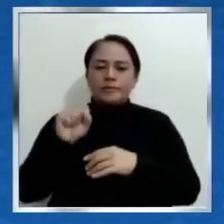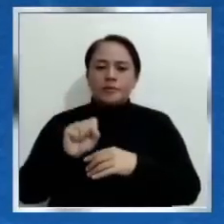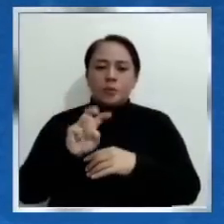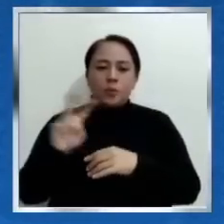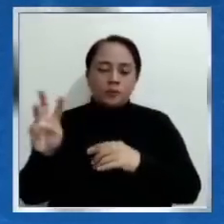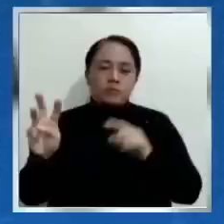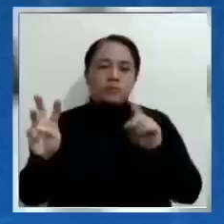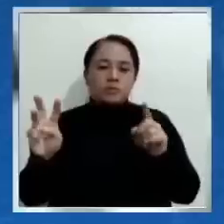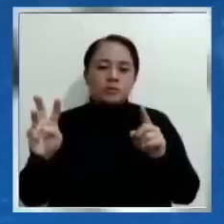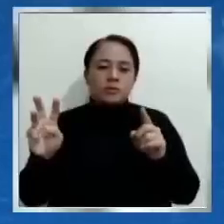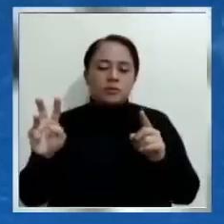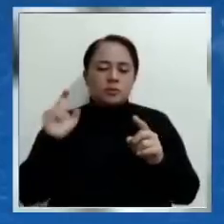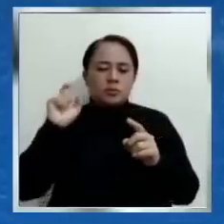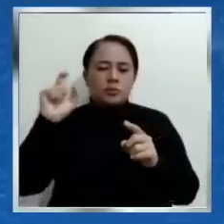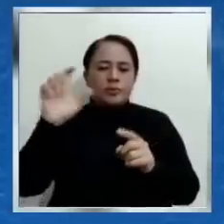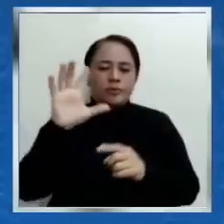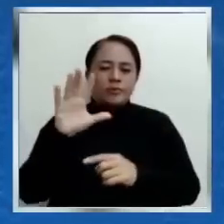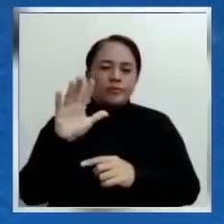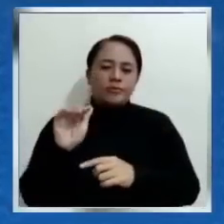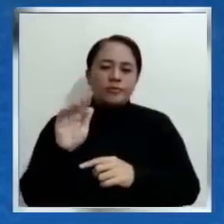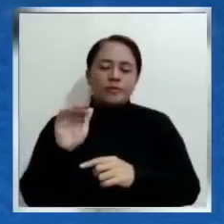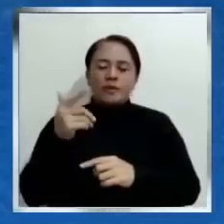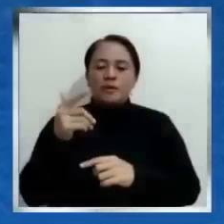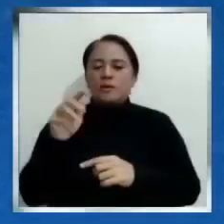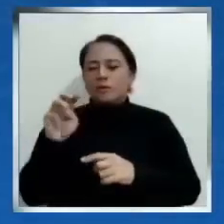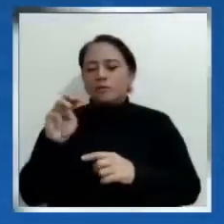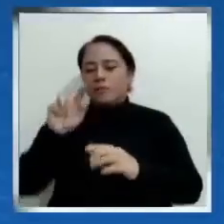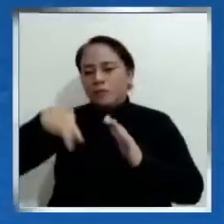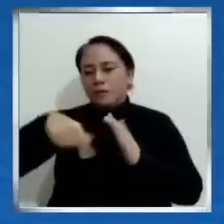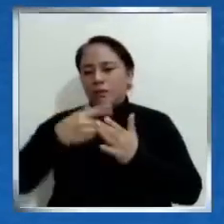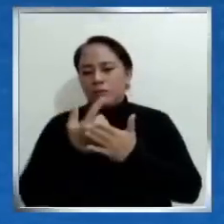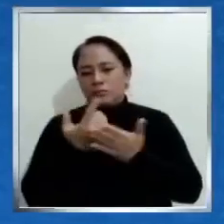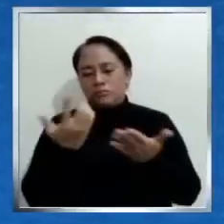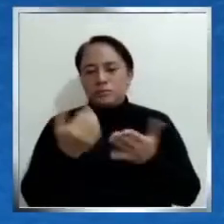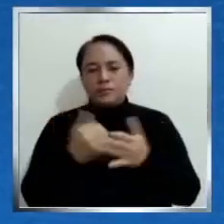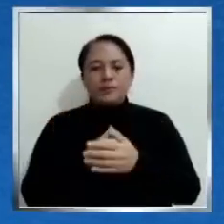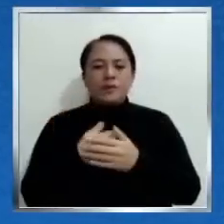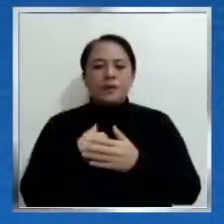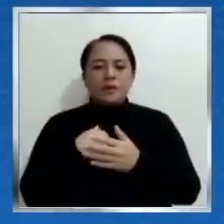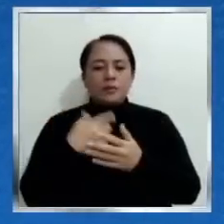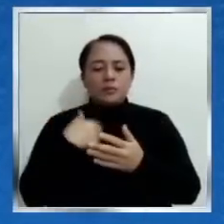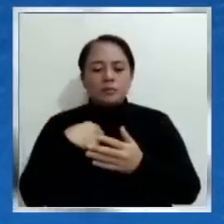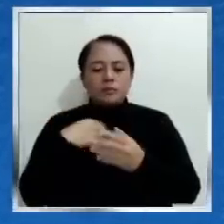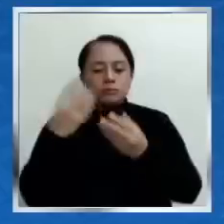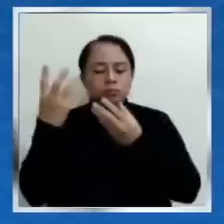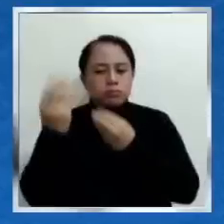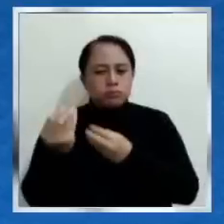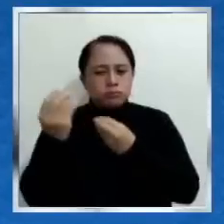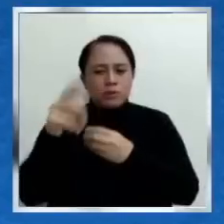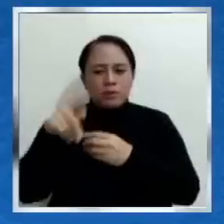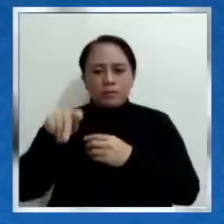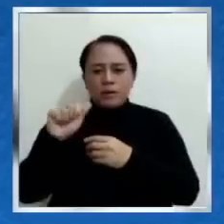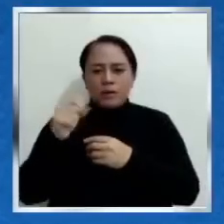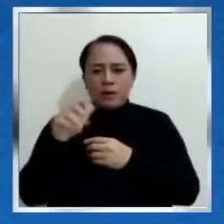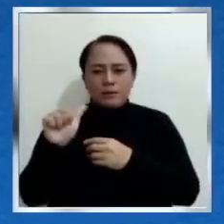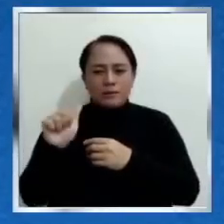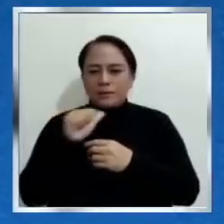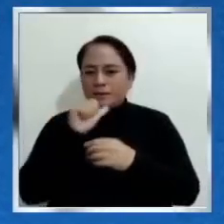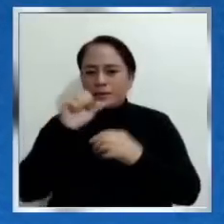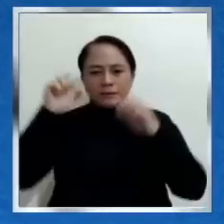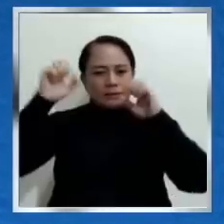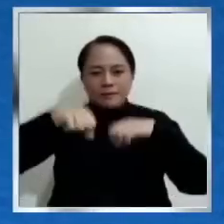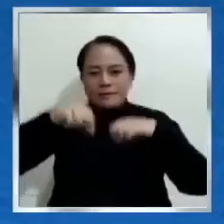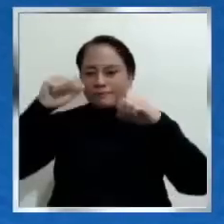bilis na 15 kilometers per hour. Sa forecast track ng PAGASA, hindi ito inaasahang tatama sa